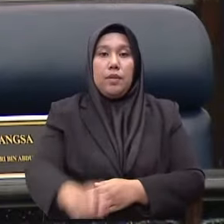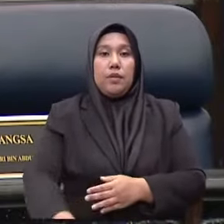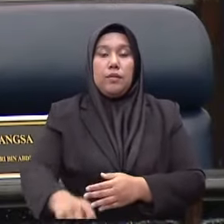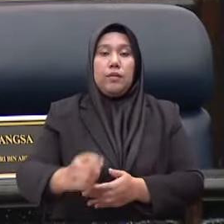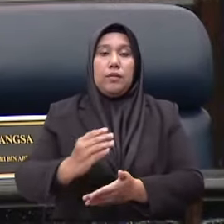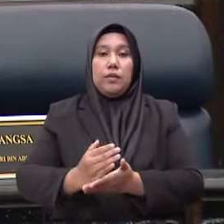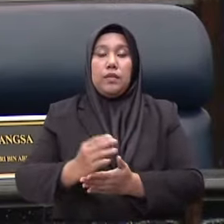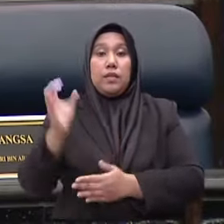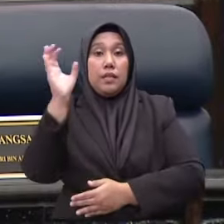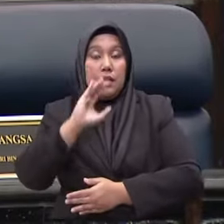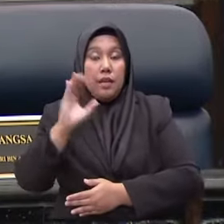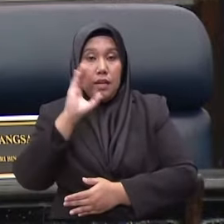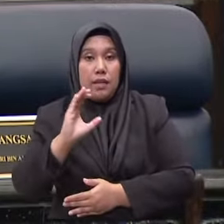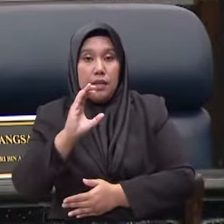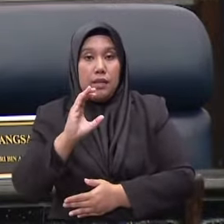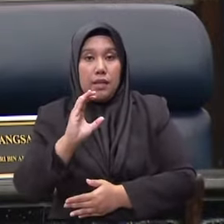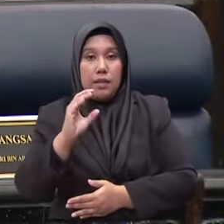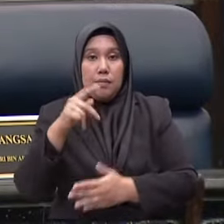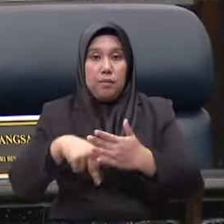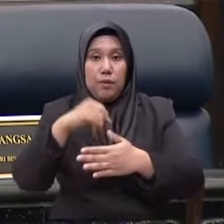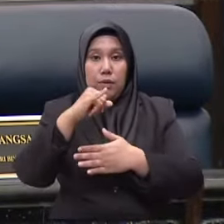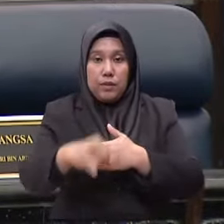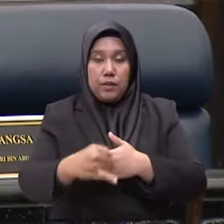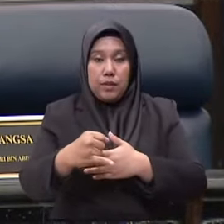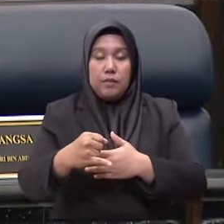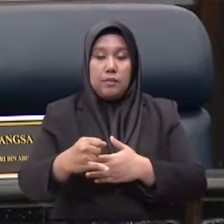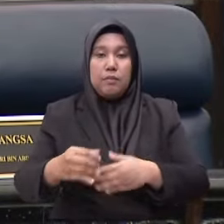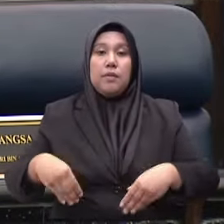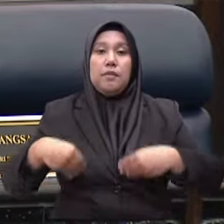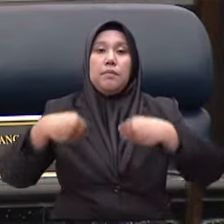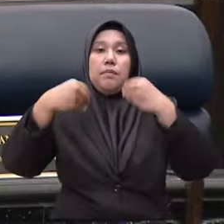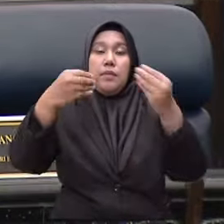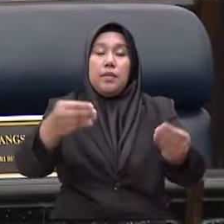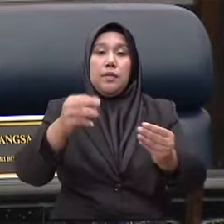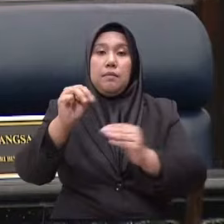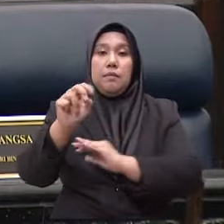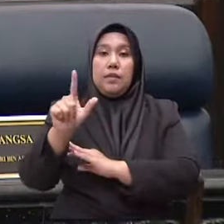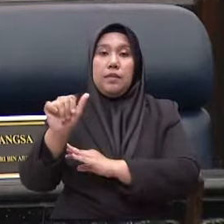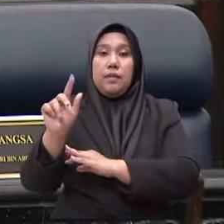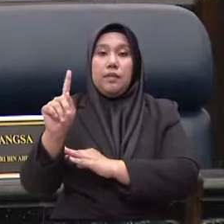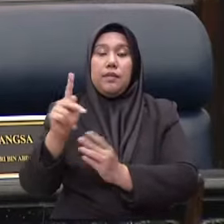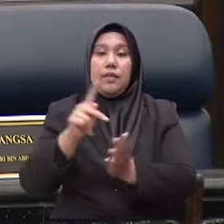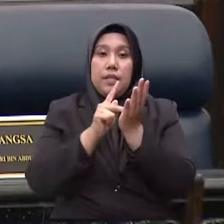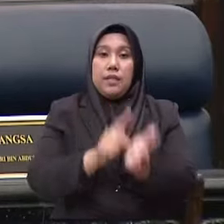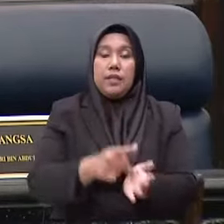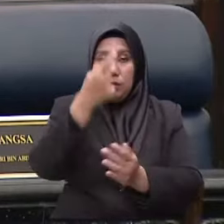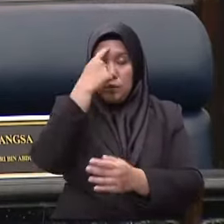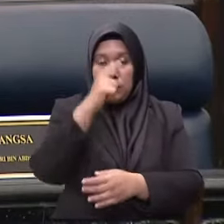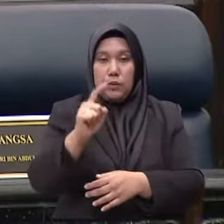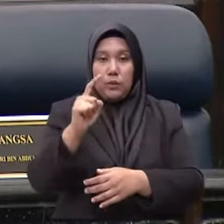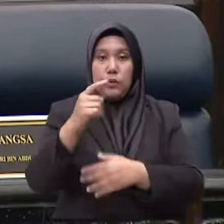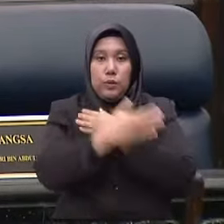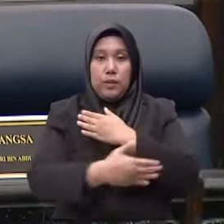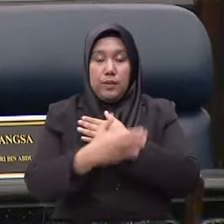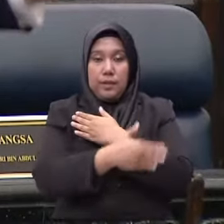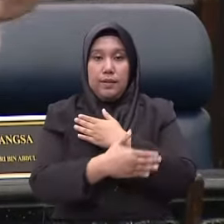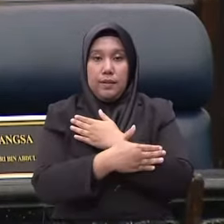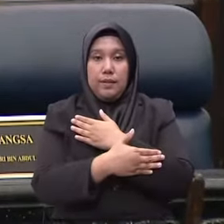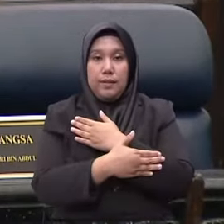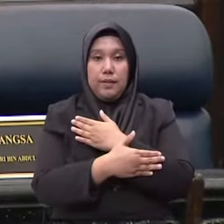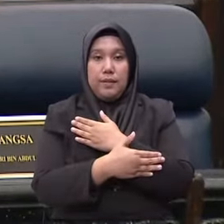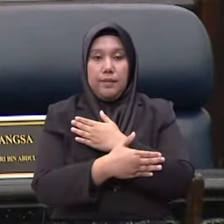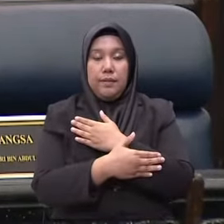cari projek-projek ini supaya dia memberi multiplier effect kepada ekonomi negara dan daripada situ maka